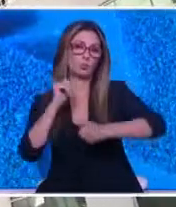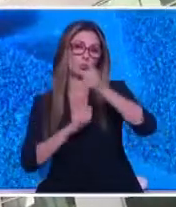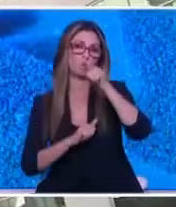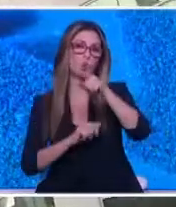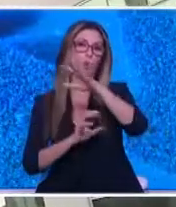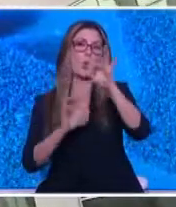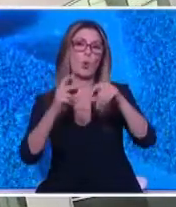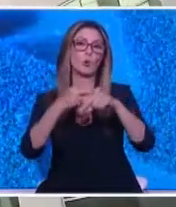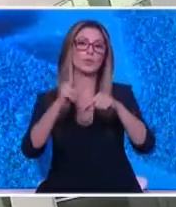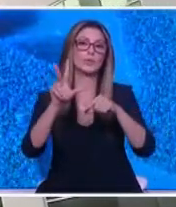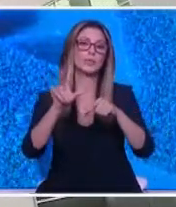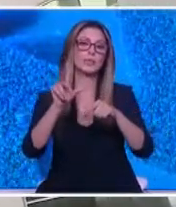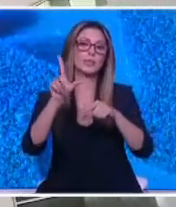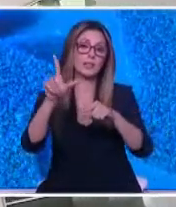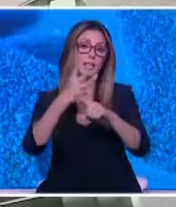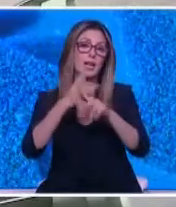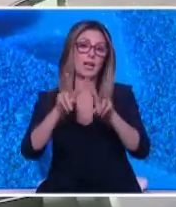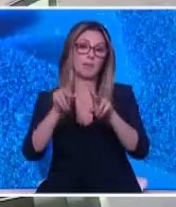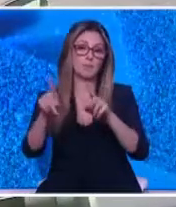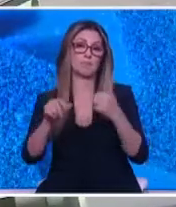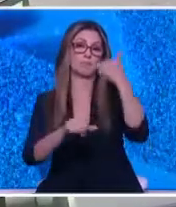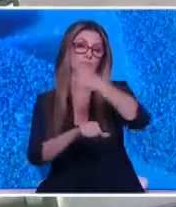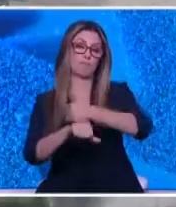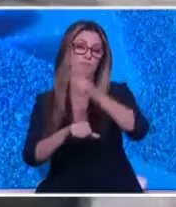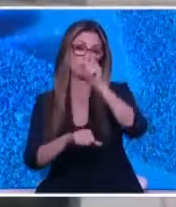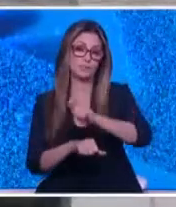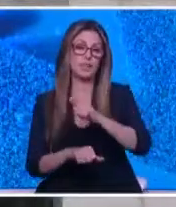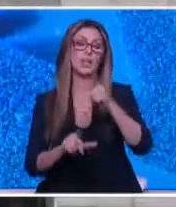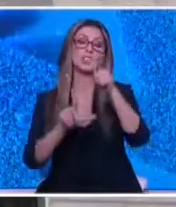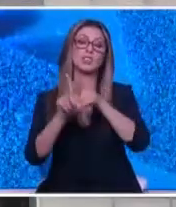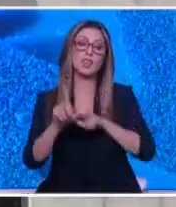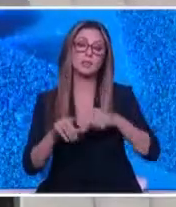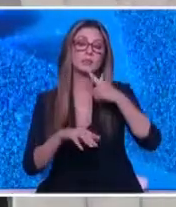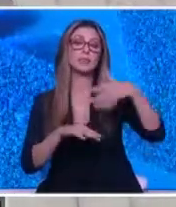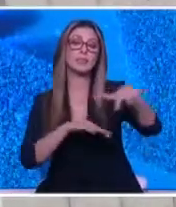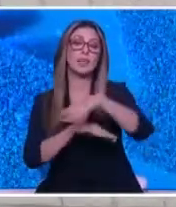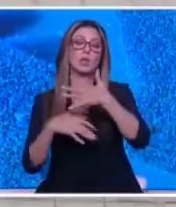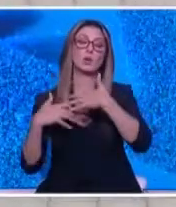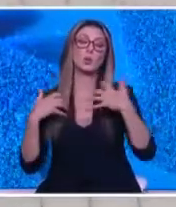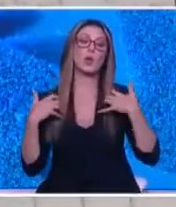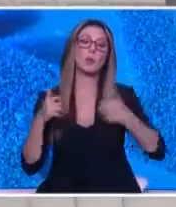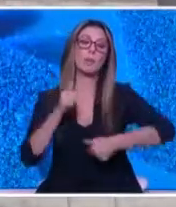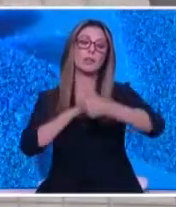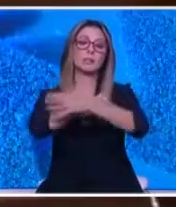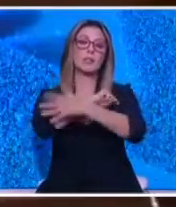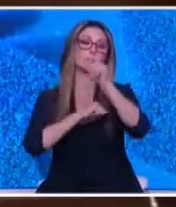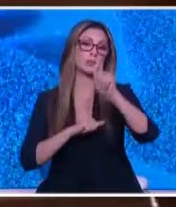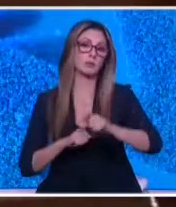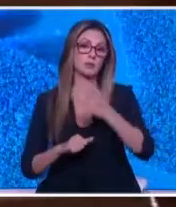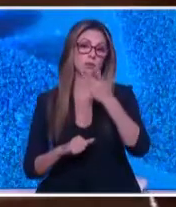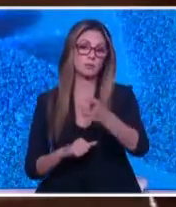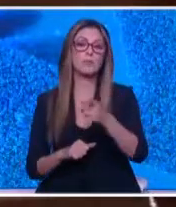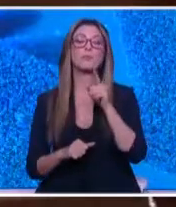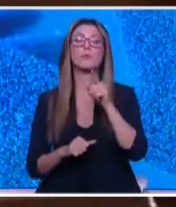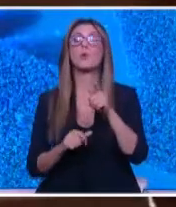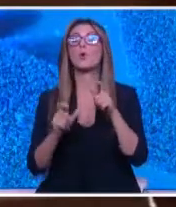Yılmaz Tuğgeneral oldu. Yılmaz, Jandarma ve Sahil Güvenlik Akademisi Başkan Yardımcısı olarak görev yapacak. Kararname ile Kor